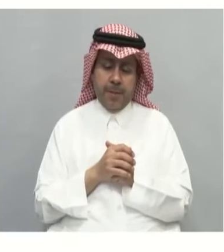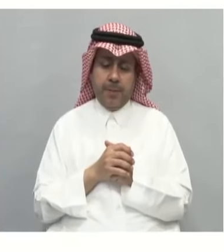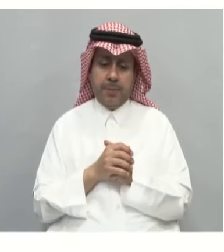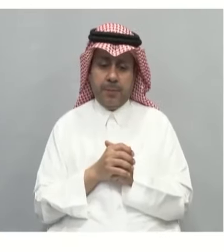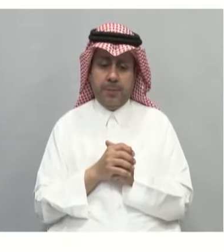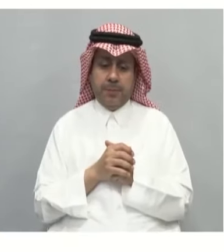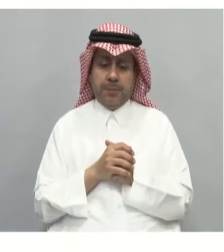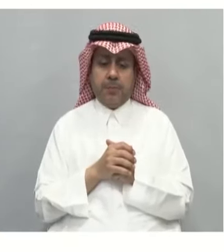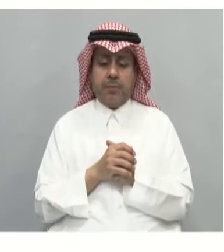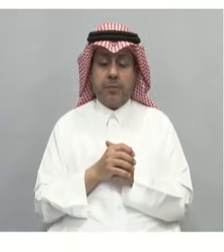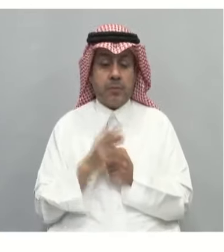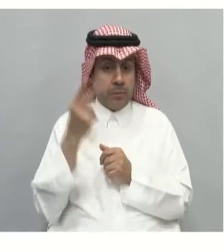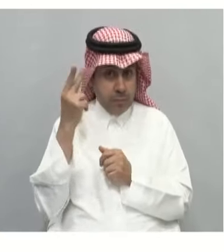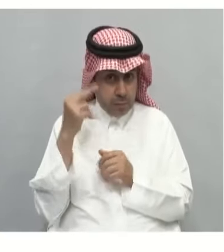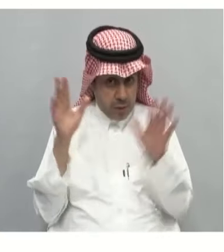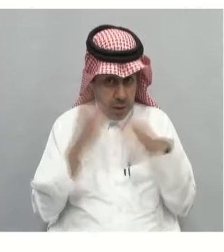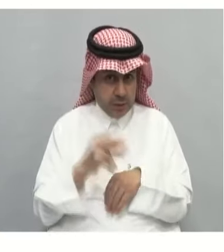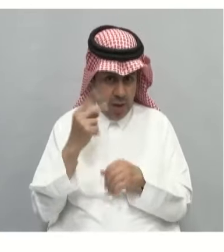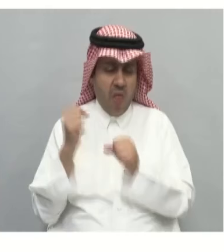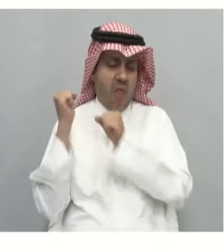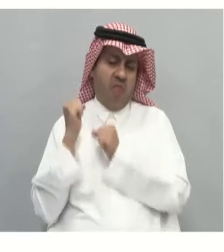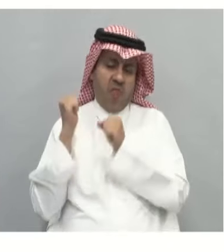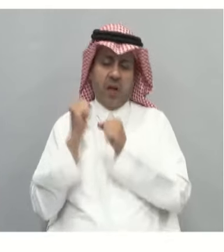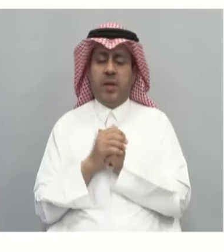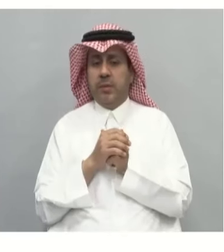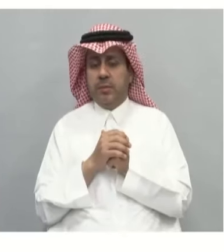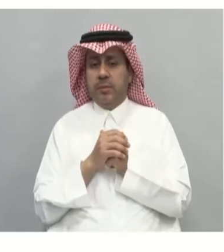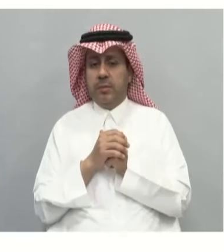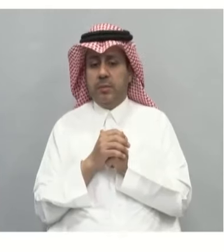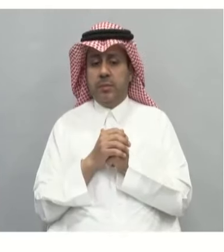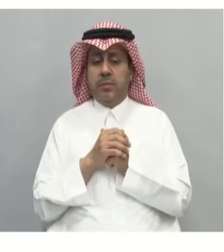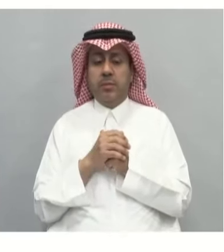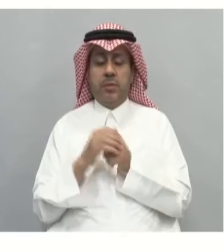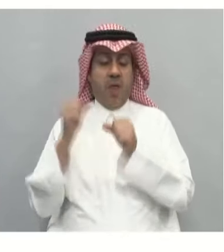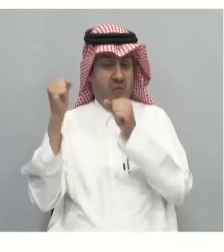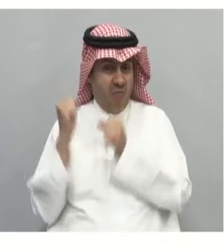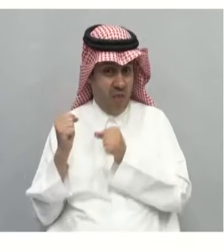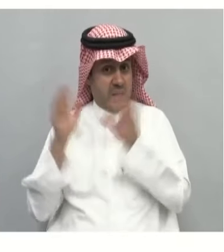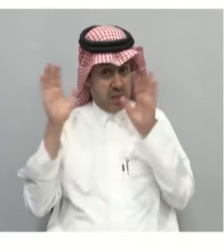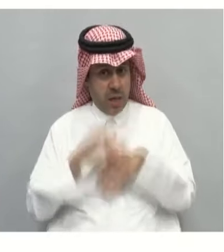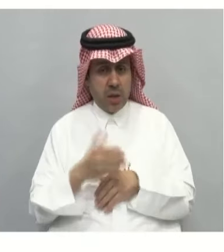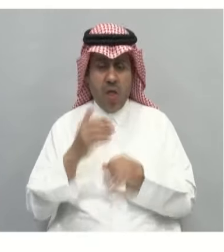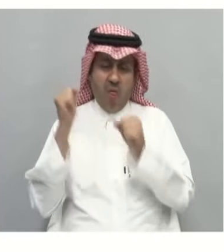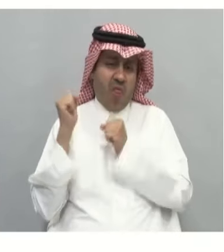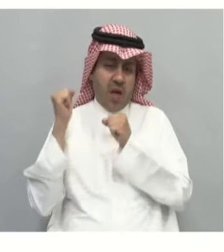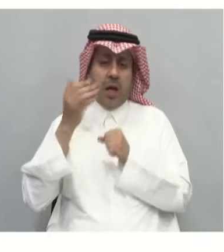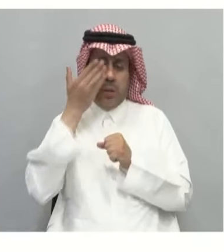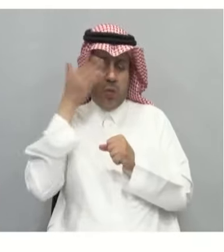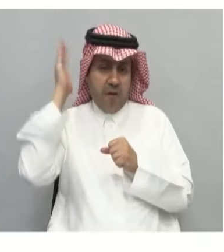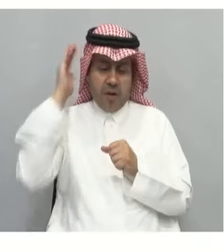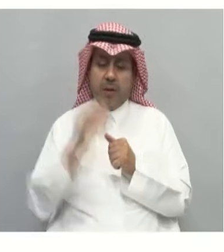هاتان هما اثقل الصلوات فاث قل تبين ان جميع الصلوات ثقيله لكن صلاه العشاء